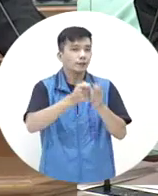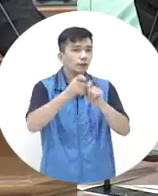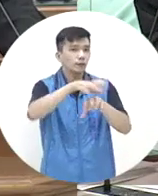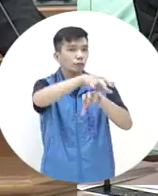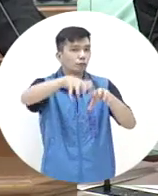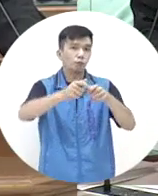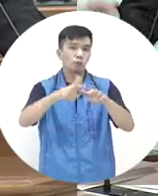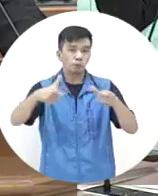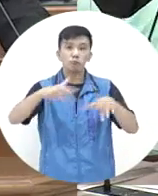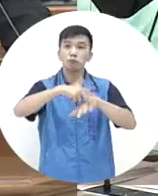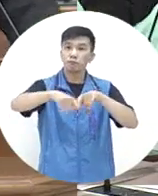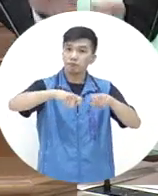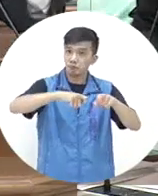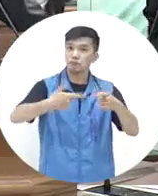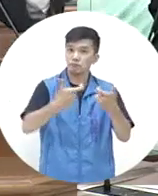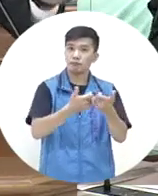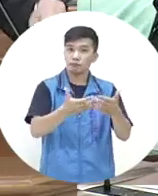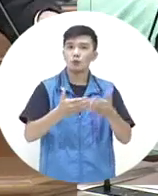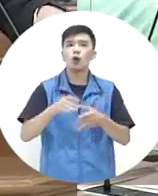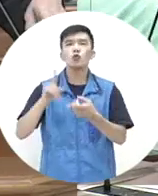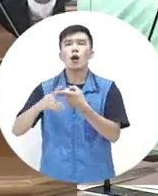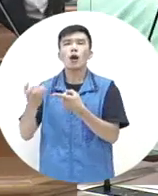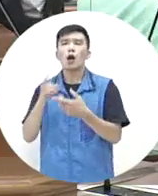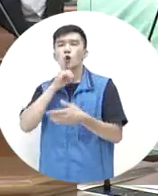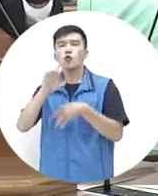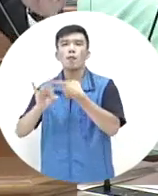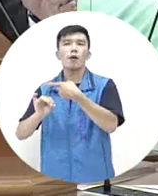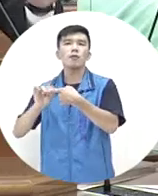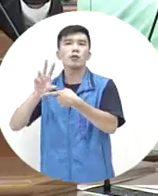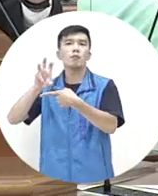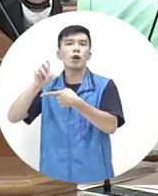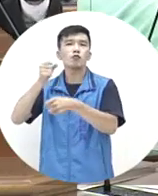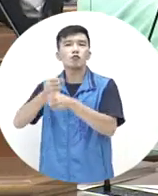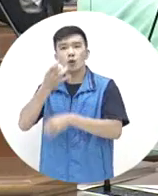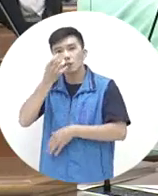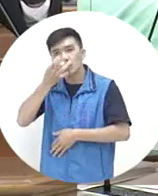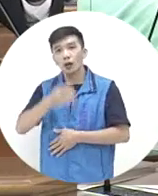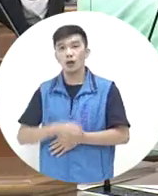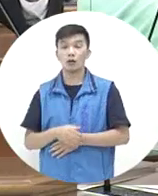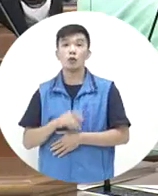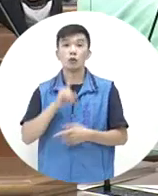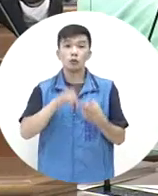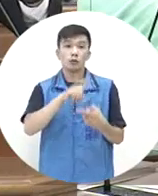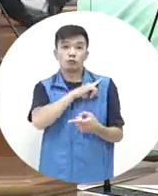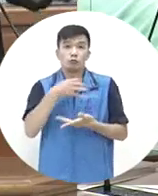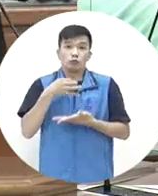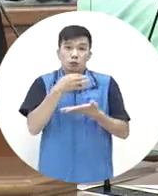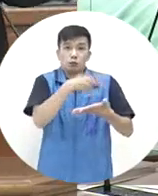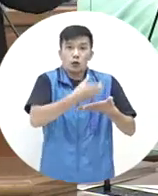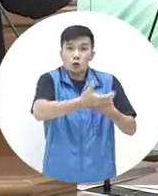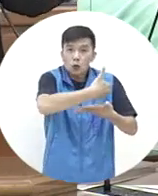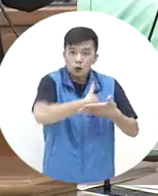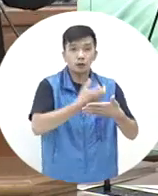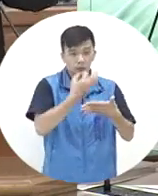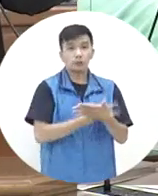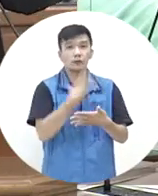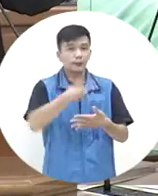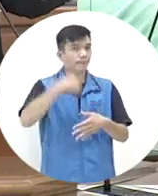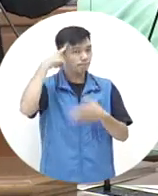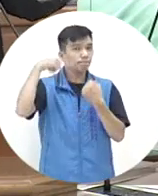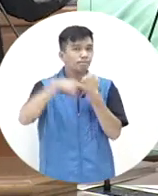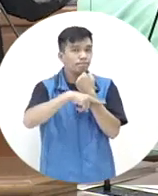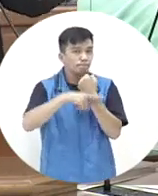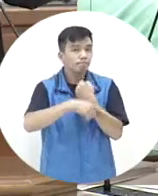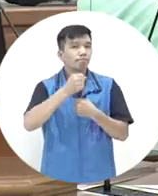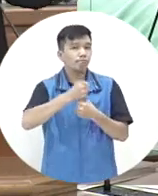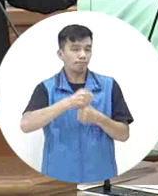TOD 85%没有实现呢、啊， 那是一种自偿性的，我们一定会，所以说会在这里面做